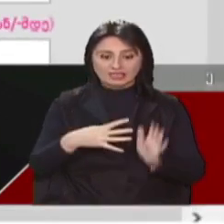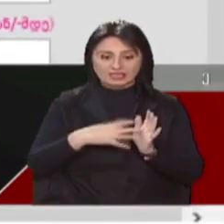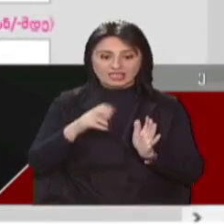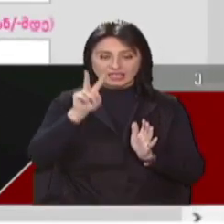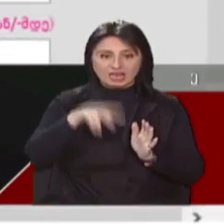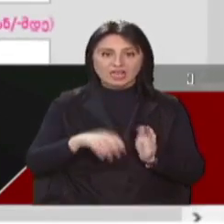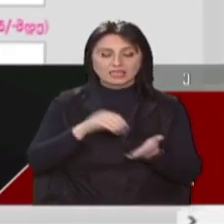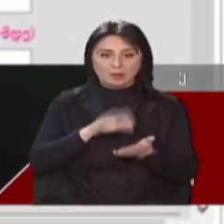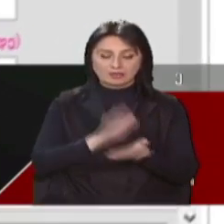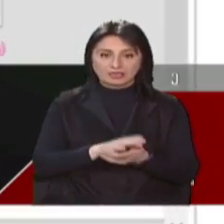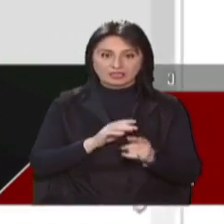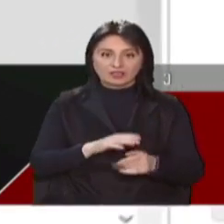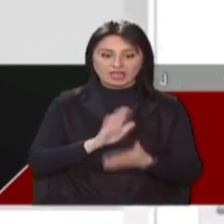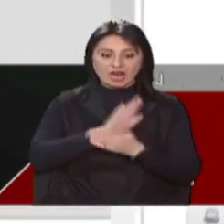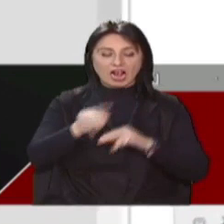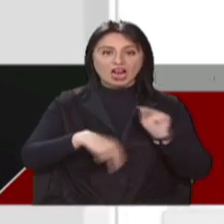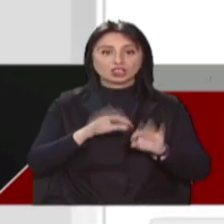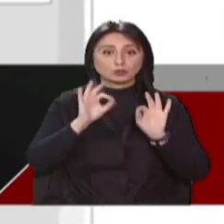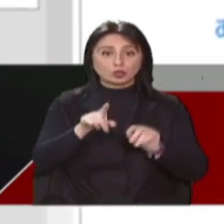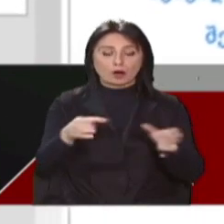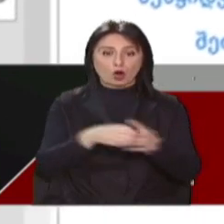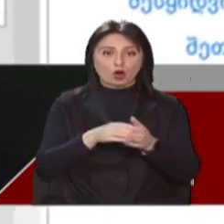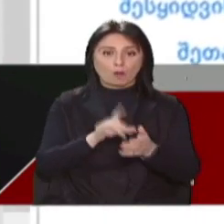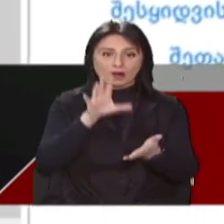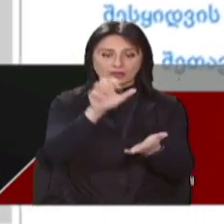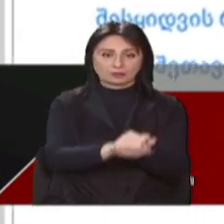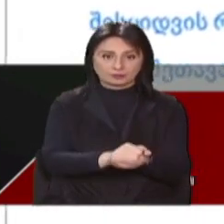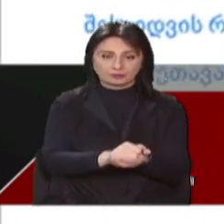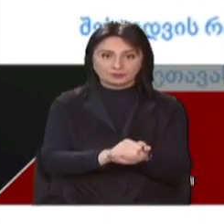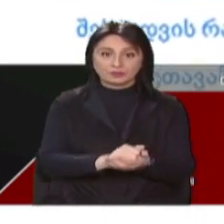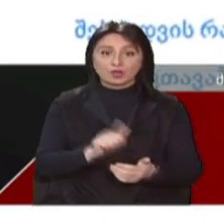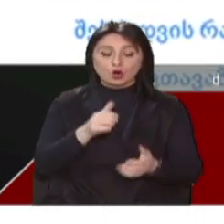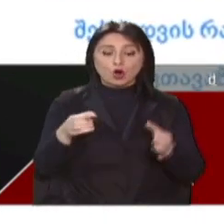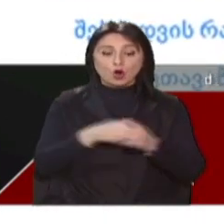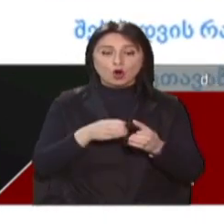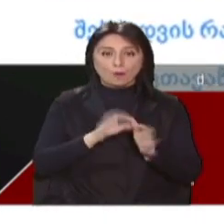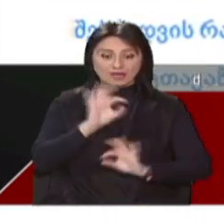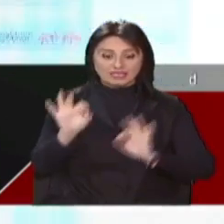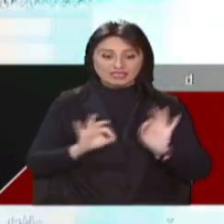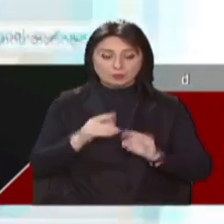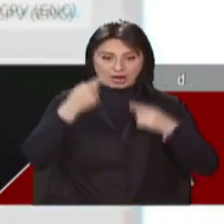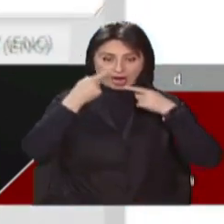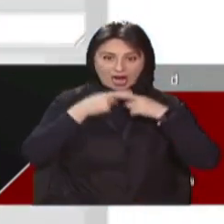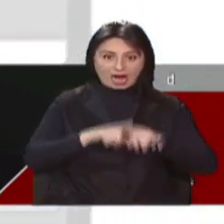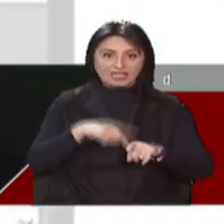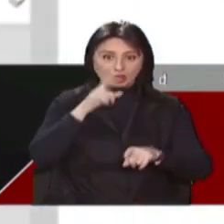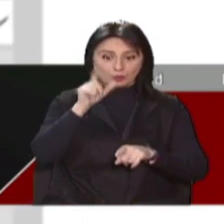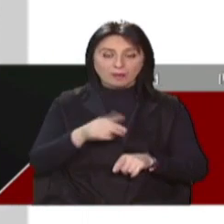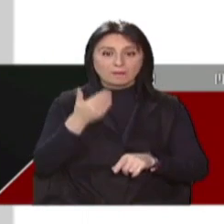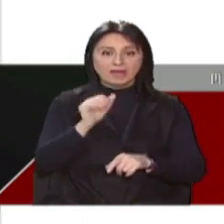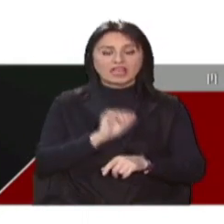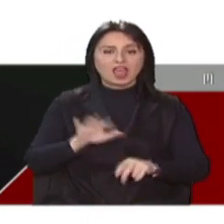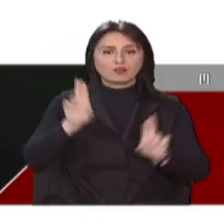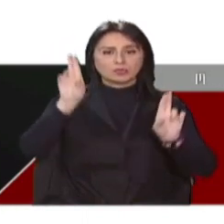344900 lars afiksirebda. Khelshekrulebas stored am kompaniastan gaformda. Rogorc kompaniis პროექტის არქიტექტორი ამბობს, მათ